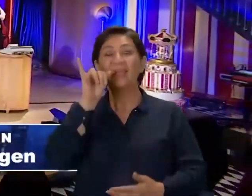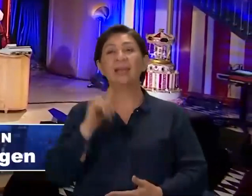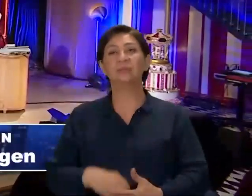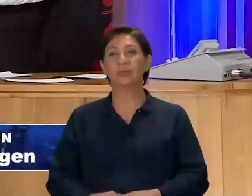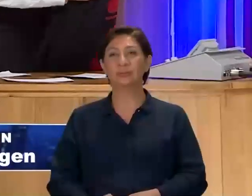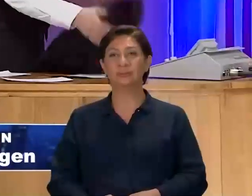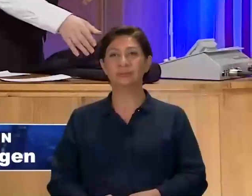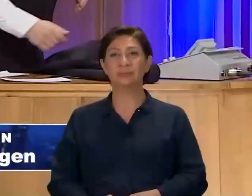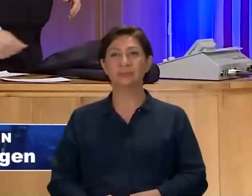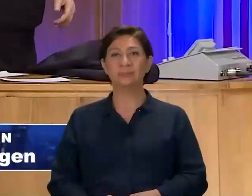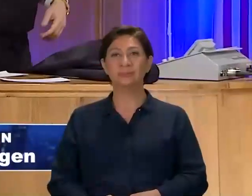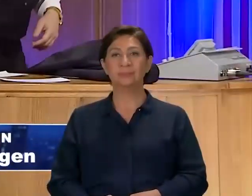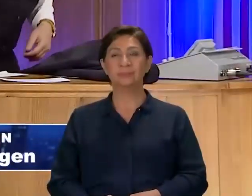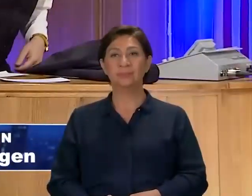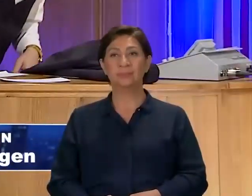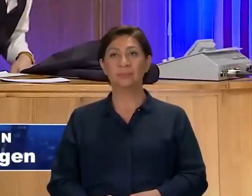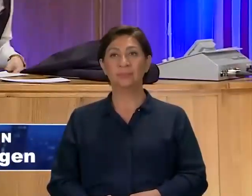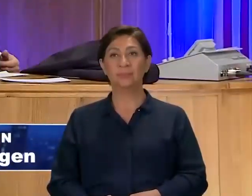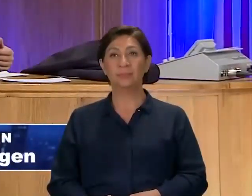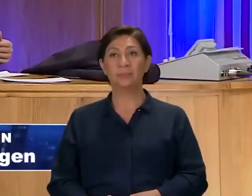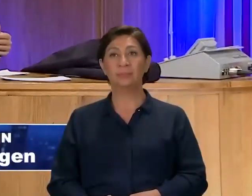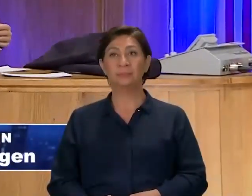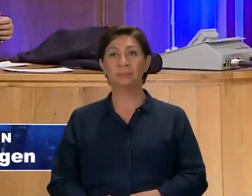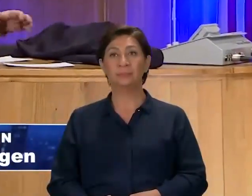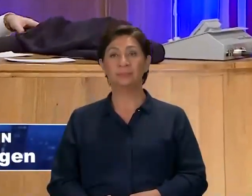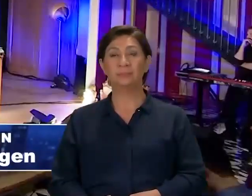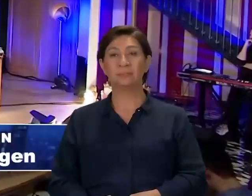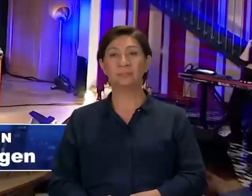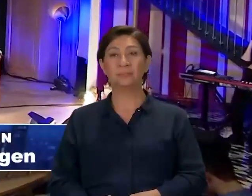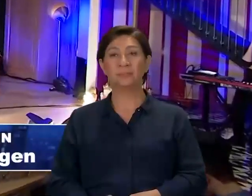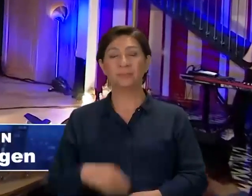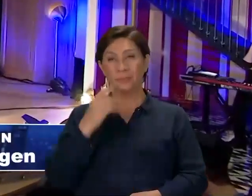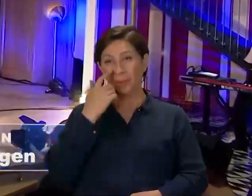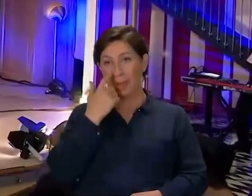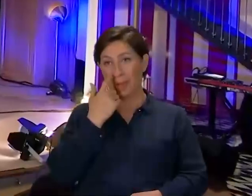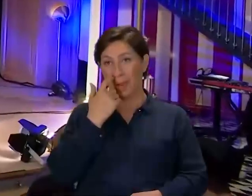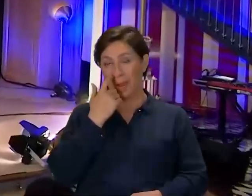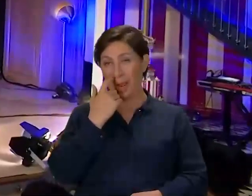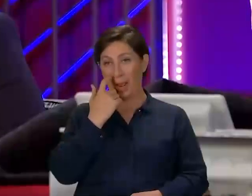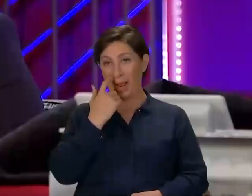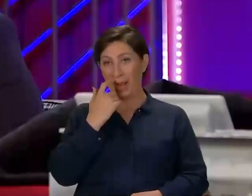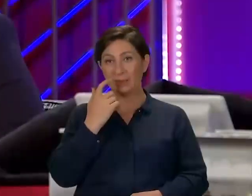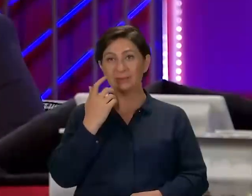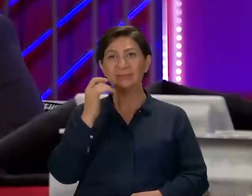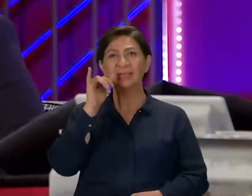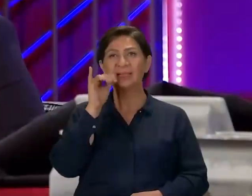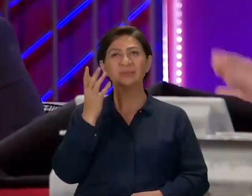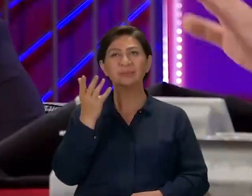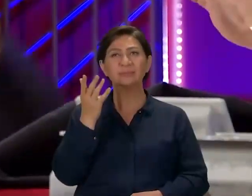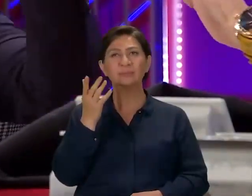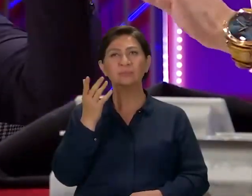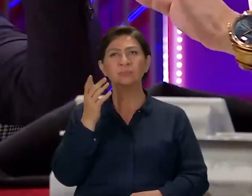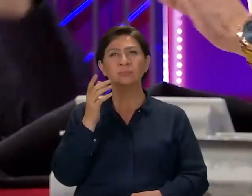İtalyanca. Ha böyle böyle seçkiler, pekala, tamam, peki. Evet, buyurun. Oh, İtalyanca ne yapsak, ne yapsak?